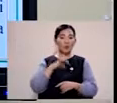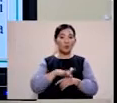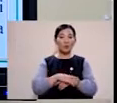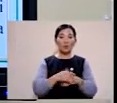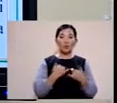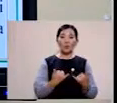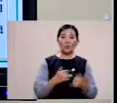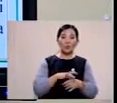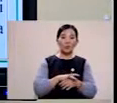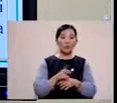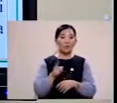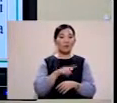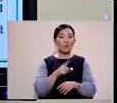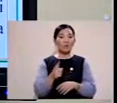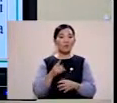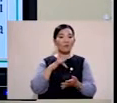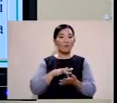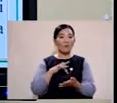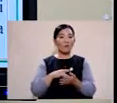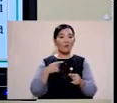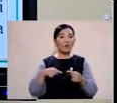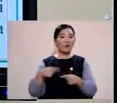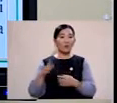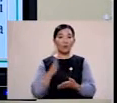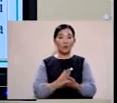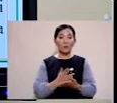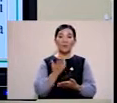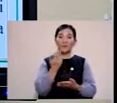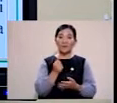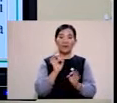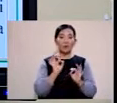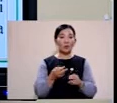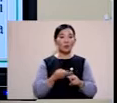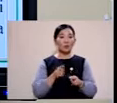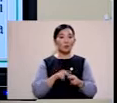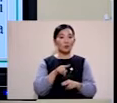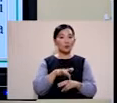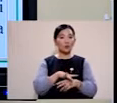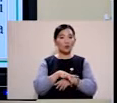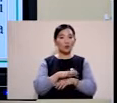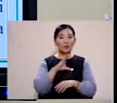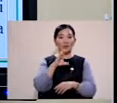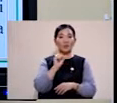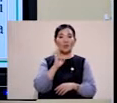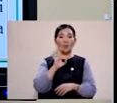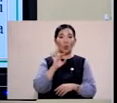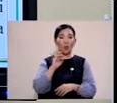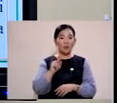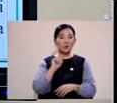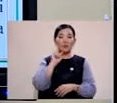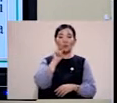bugungi Toshkentning o'rtasida farq bormi? Barakalli o'quvchilar, demak, bugungi Toshkent sanoati,